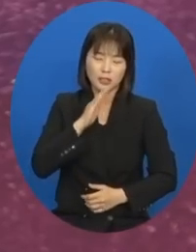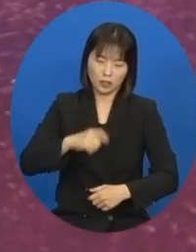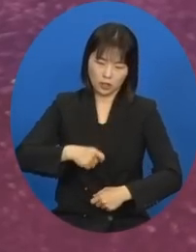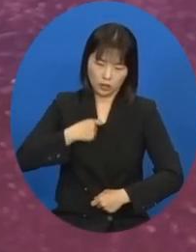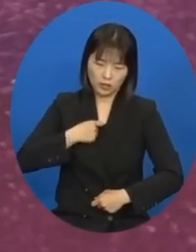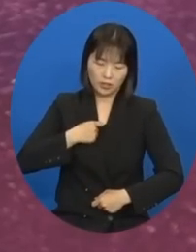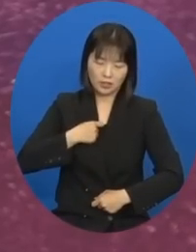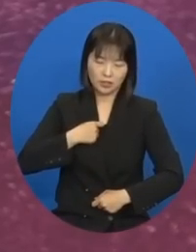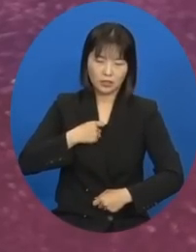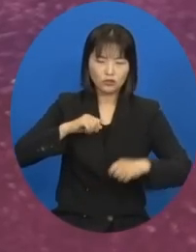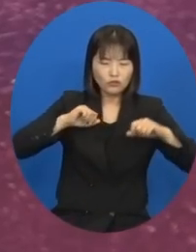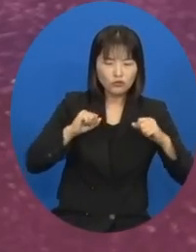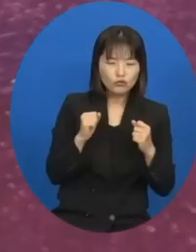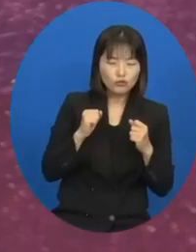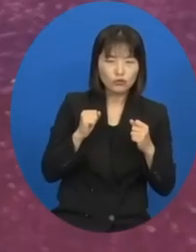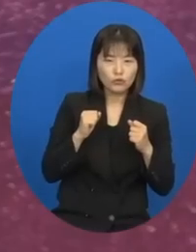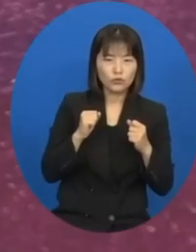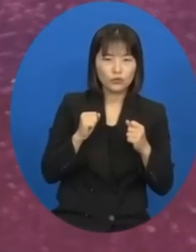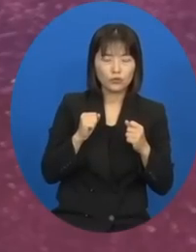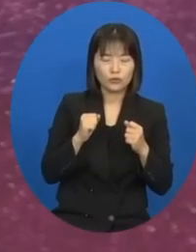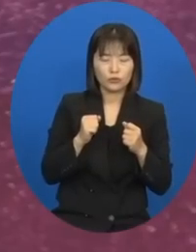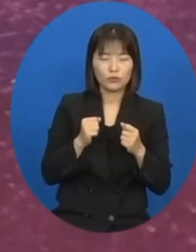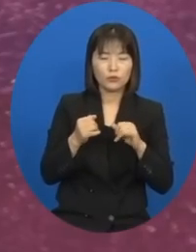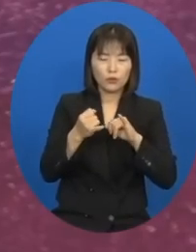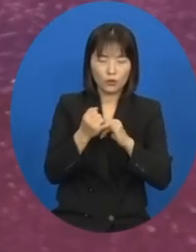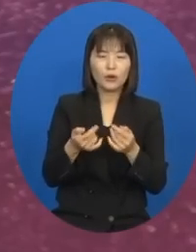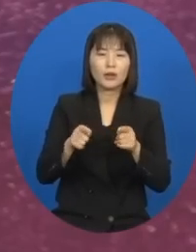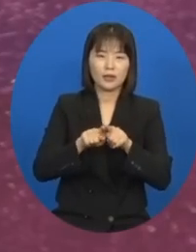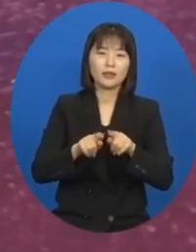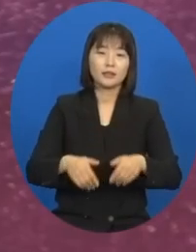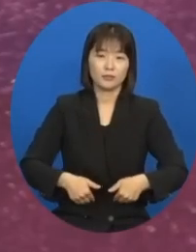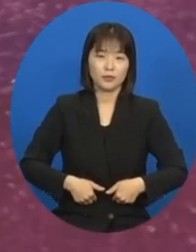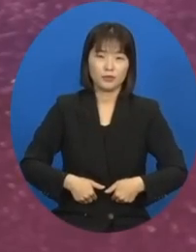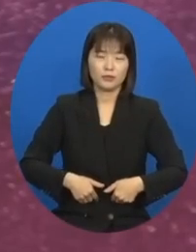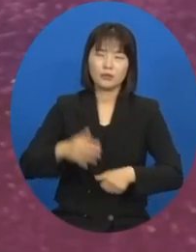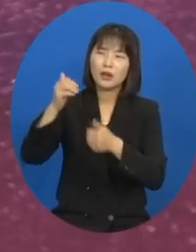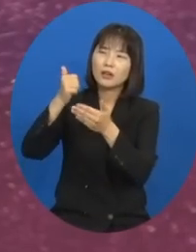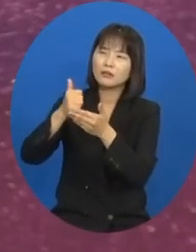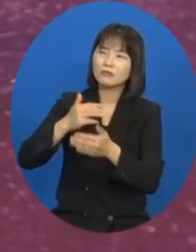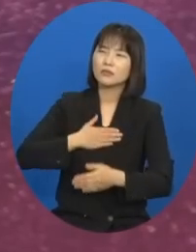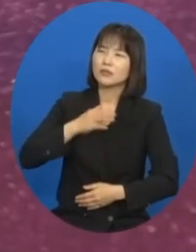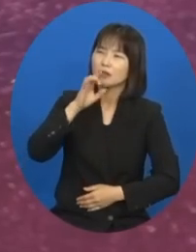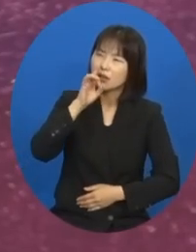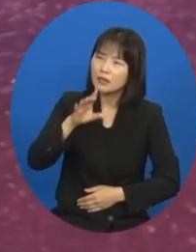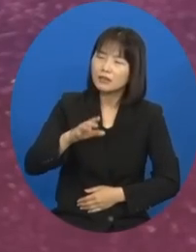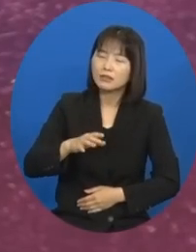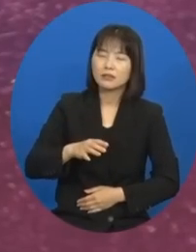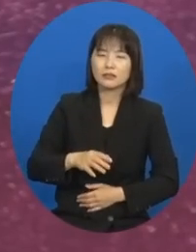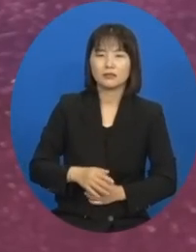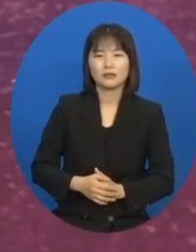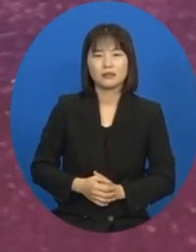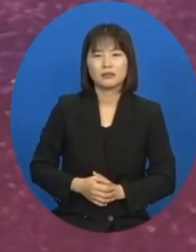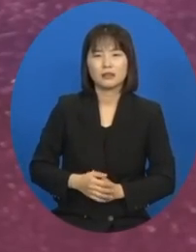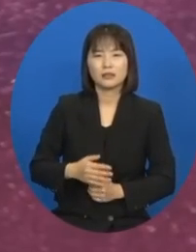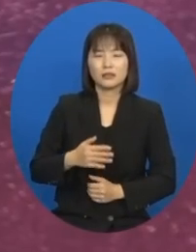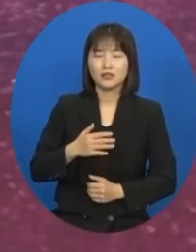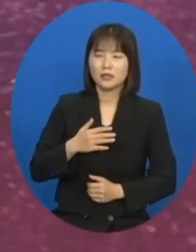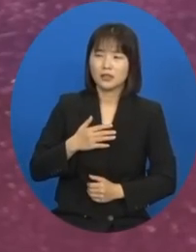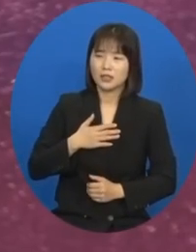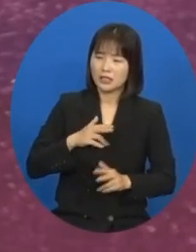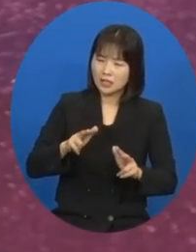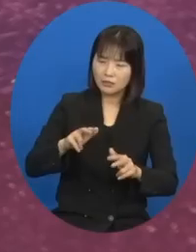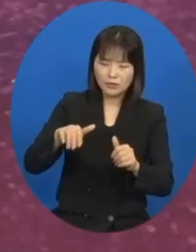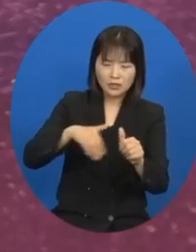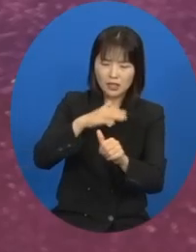순종은 그래서 따로 떨어져 있는 기도가 아닙니다 하나님 저 안 돼요 하나님 저는 지금이 상황을